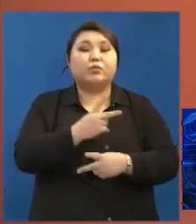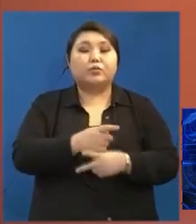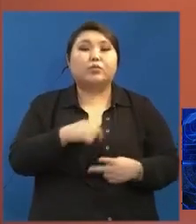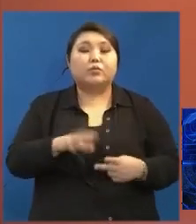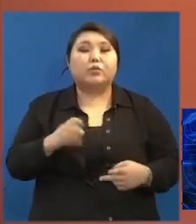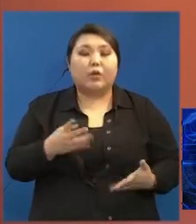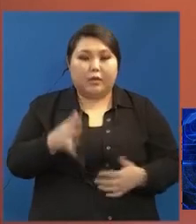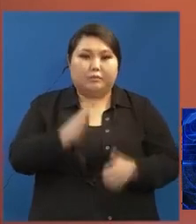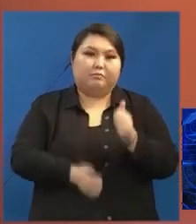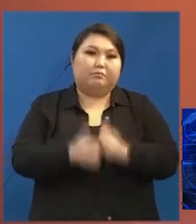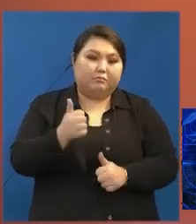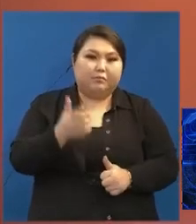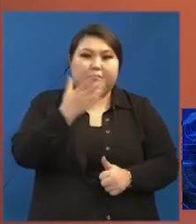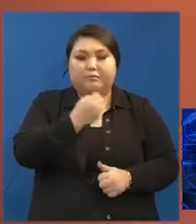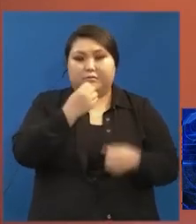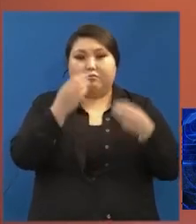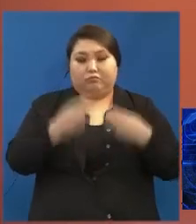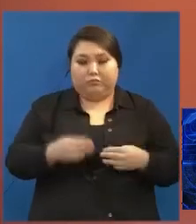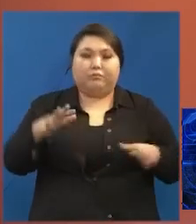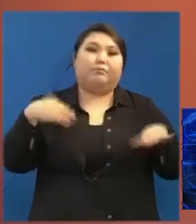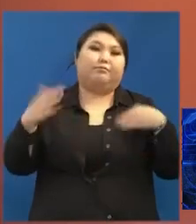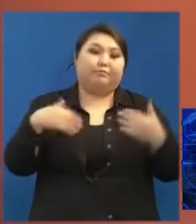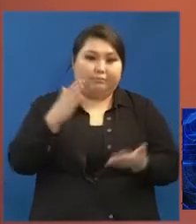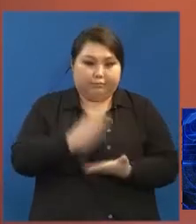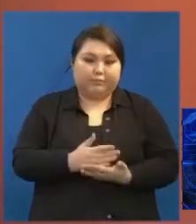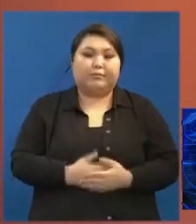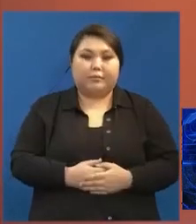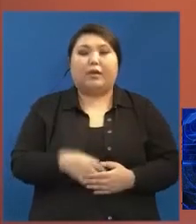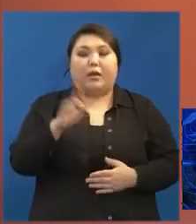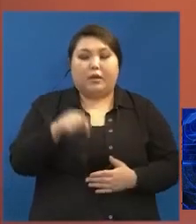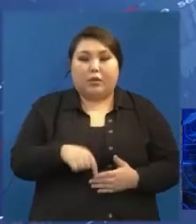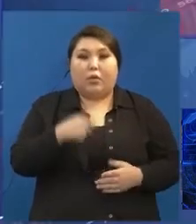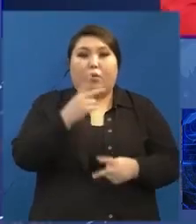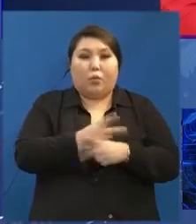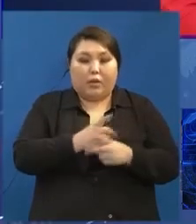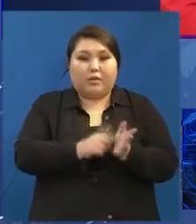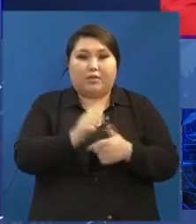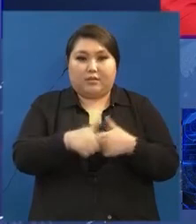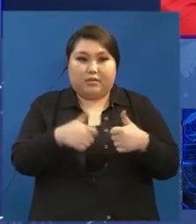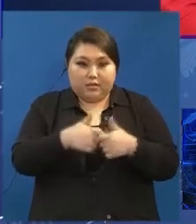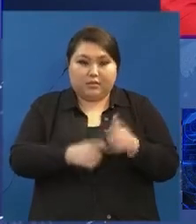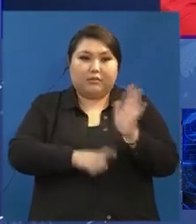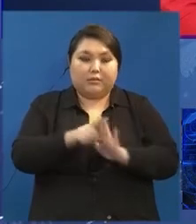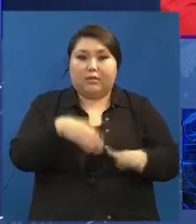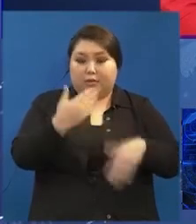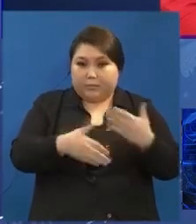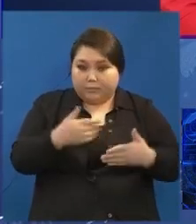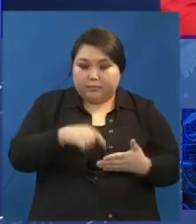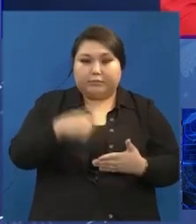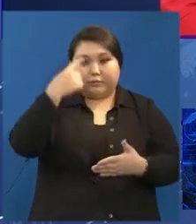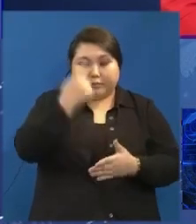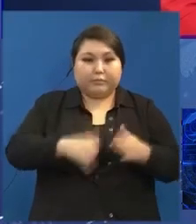бас амжилттай шийдвэрлэгдсэнд бол баяртай байгаа. Одоо энэ хууль хэрэгжиж эхэлснээр Монгол